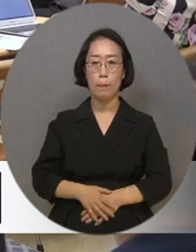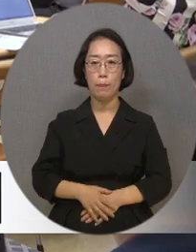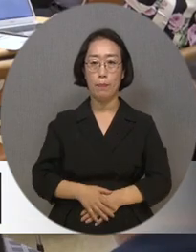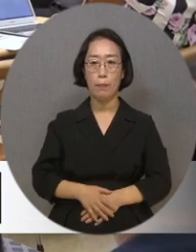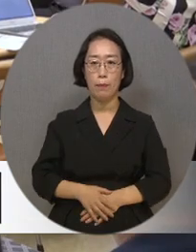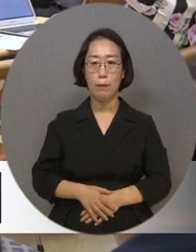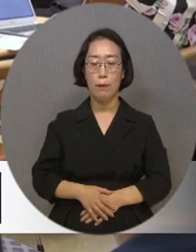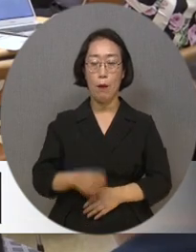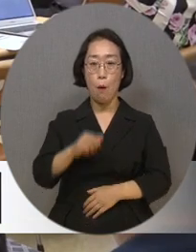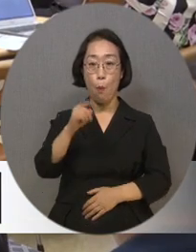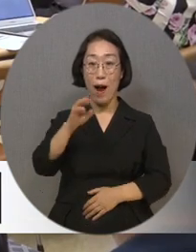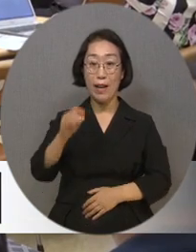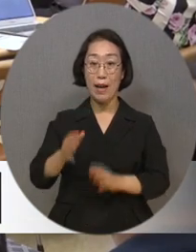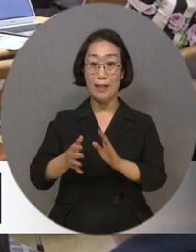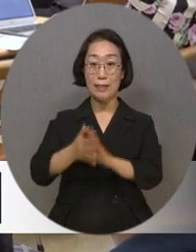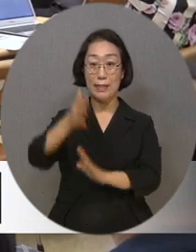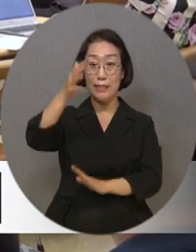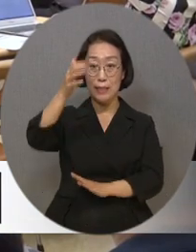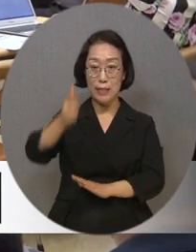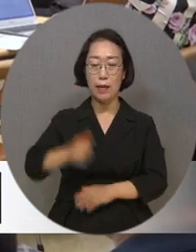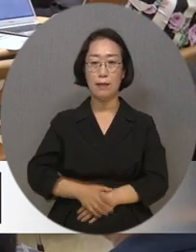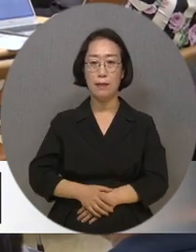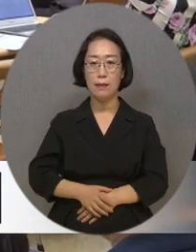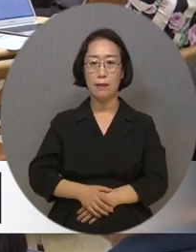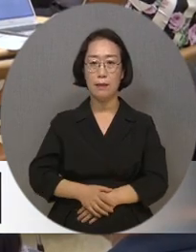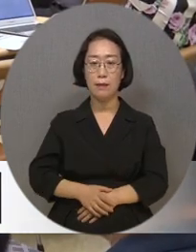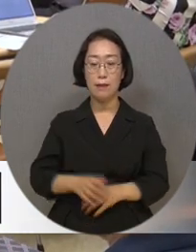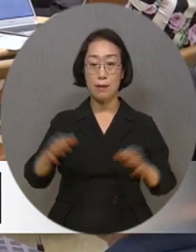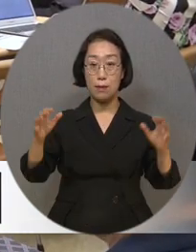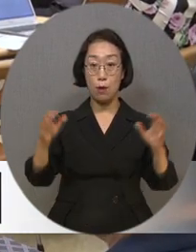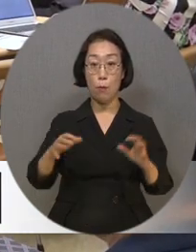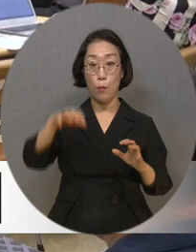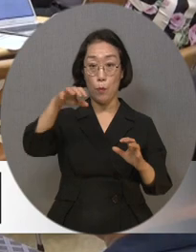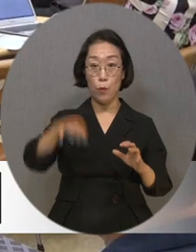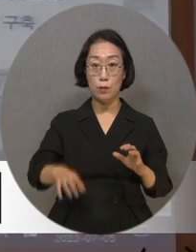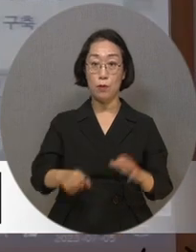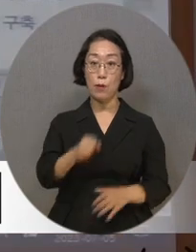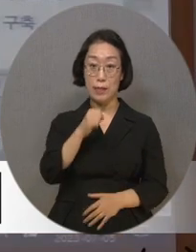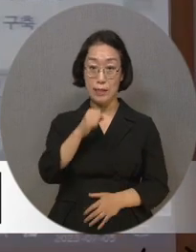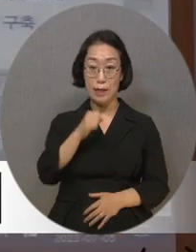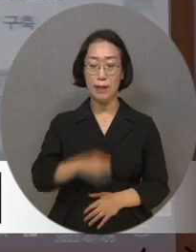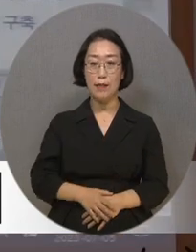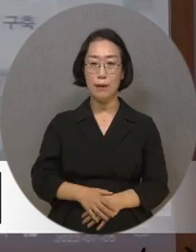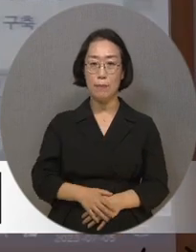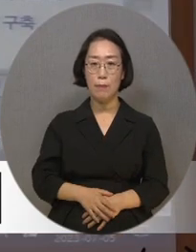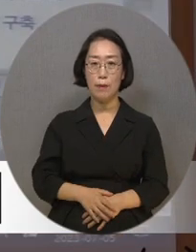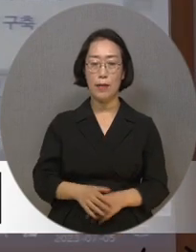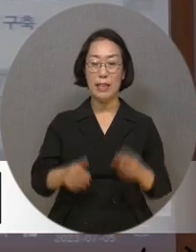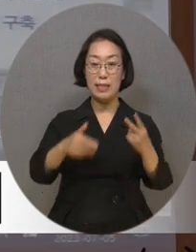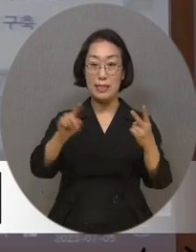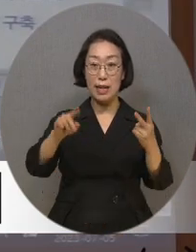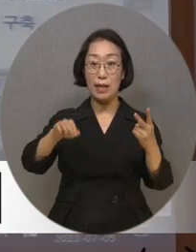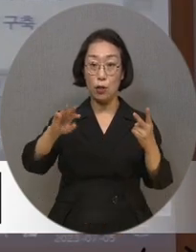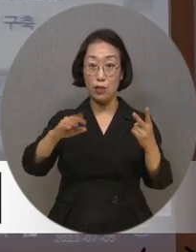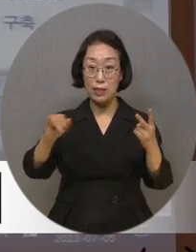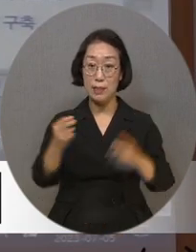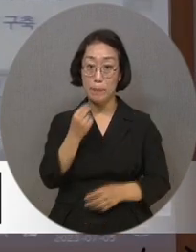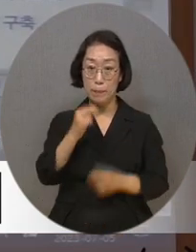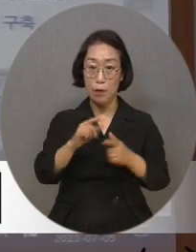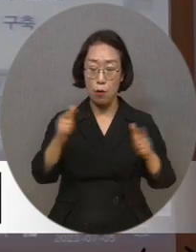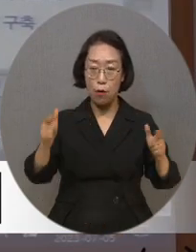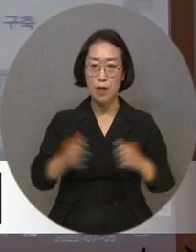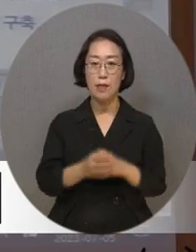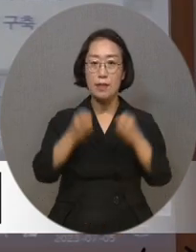정인화 광양시장은 시청 대회의실에서 기자간담회를 열고 2차 전지 등 미래 신산업 특화